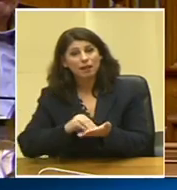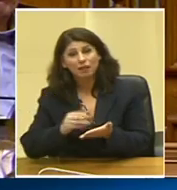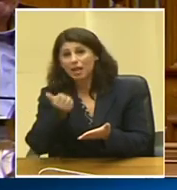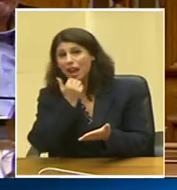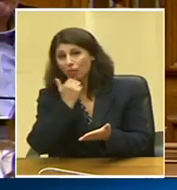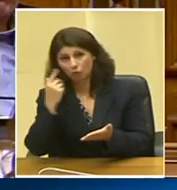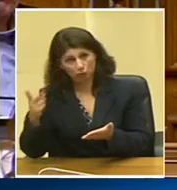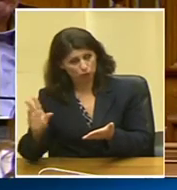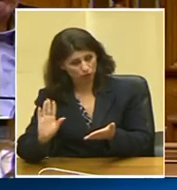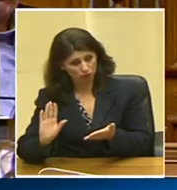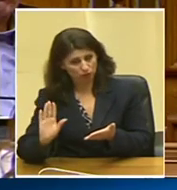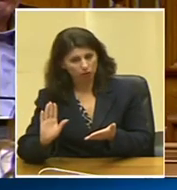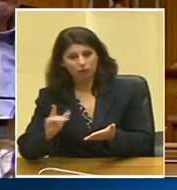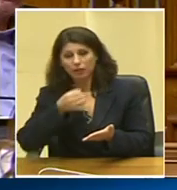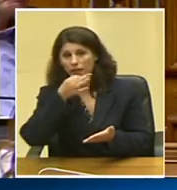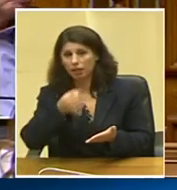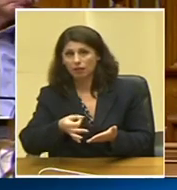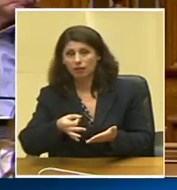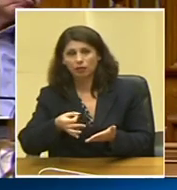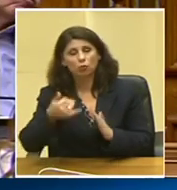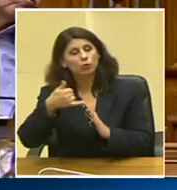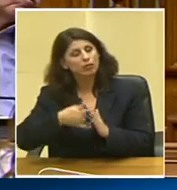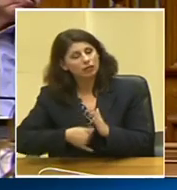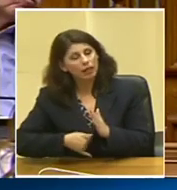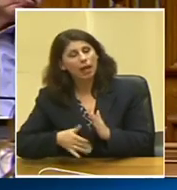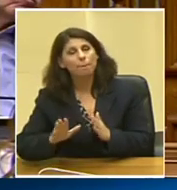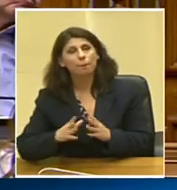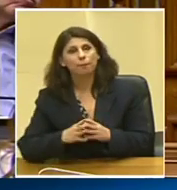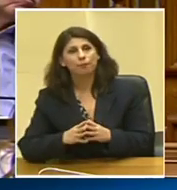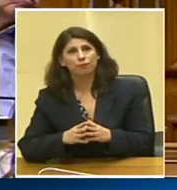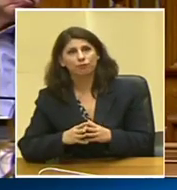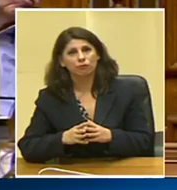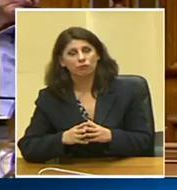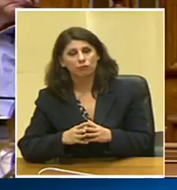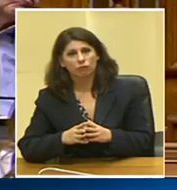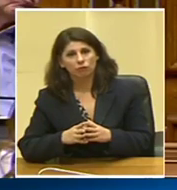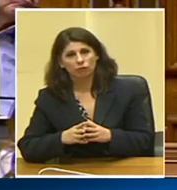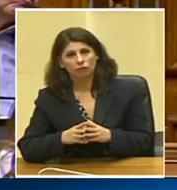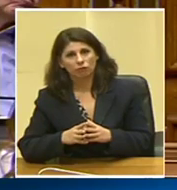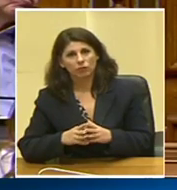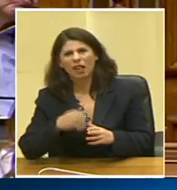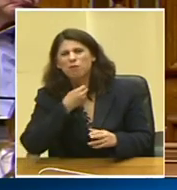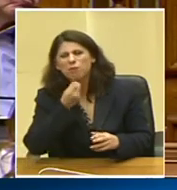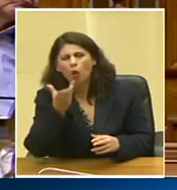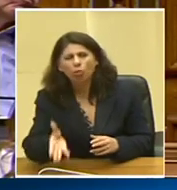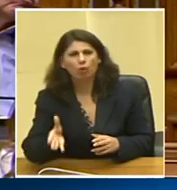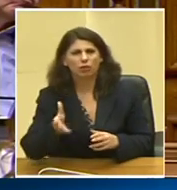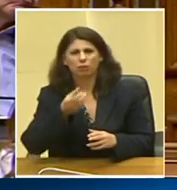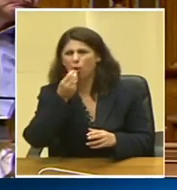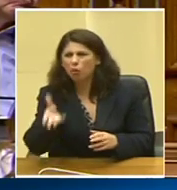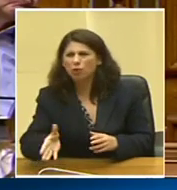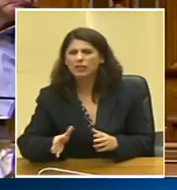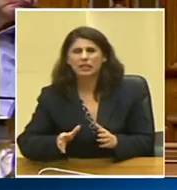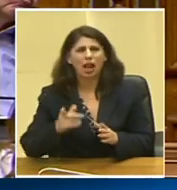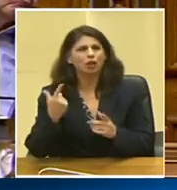σας, να αναφερθείτε ουσιαστικά για προδότες και για προδοσία σε ό,τι αφορά